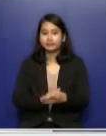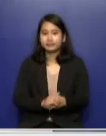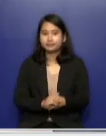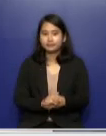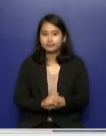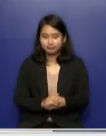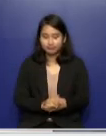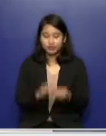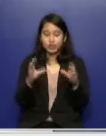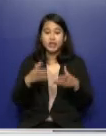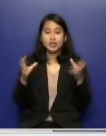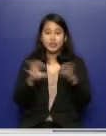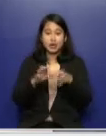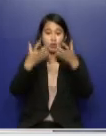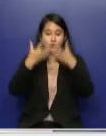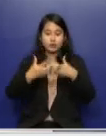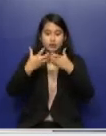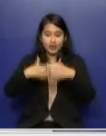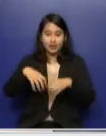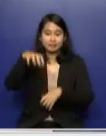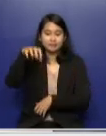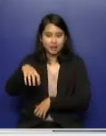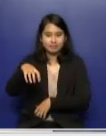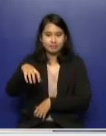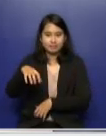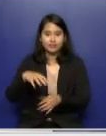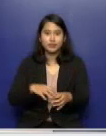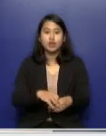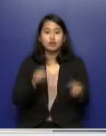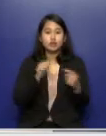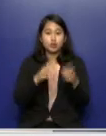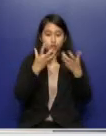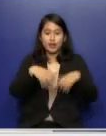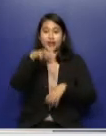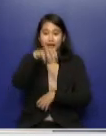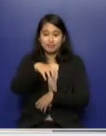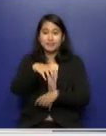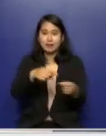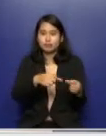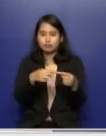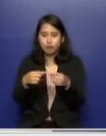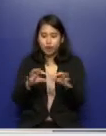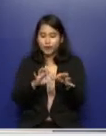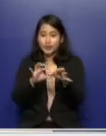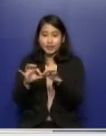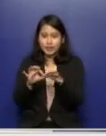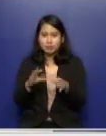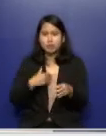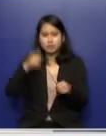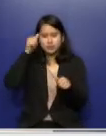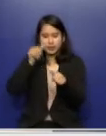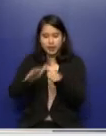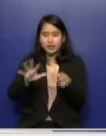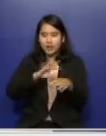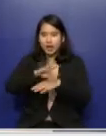ใช้เกี่ยวกับอุตสาหกรรมใช้พื้นที่ต่อเนื่องจากนิคมอุตสาหกรรมเดิมนะครับผมจำตัวเลขไม่ได้ทั้งสิ้น